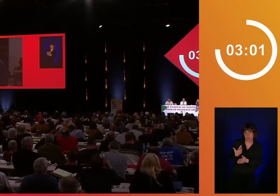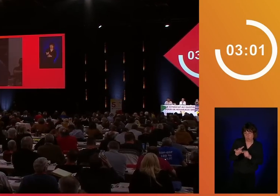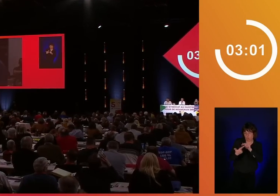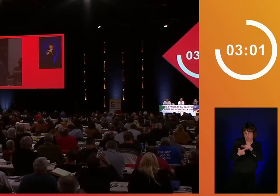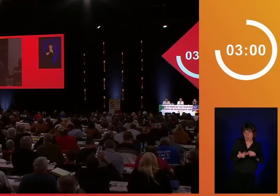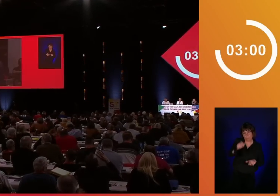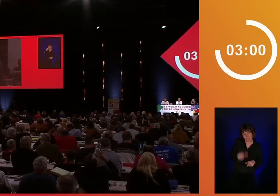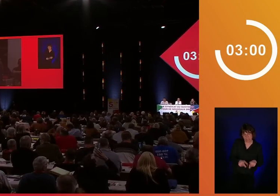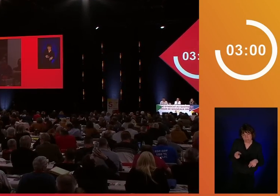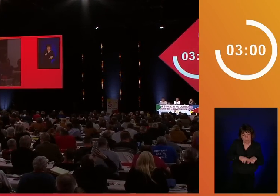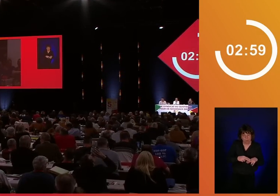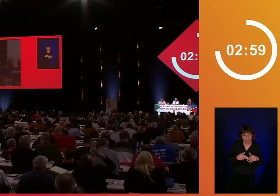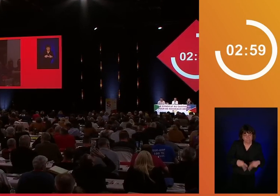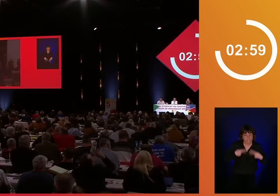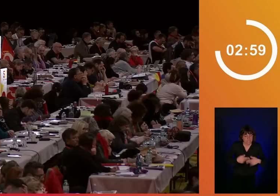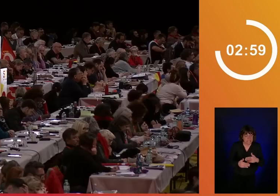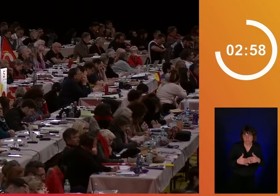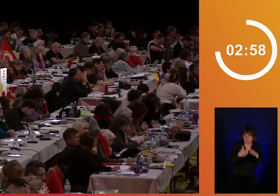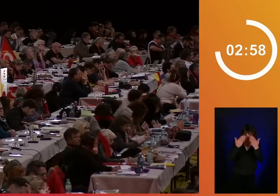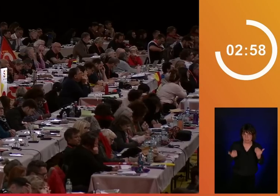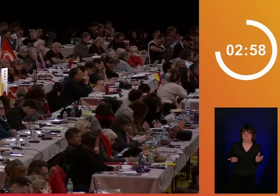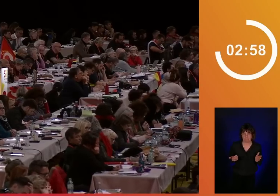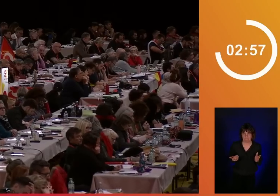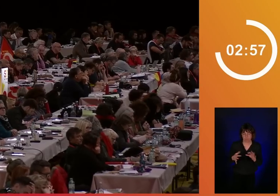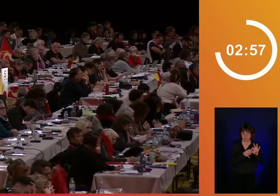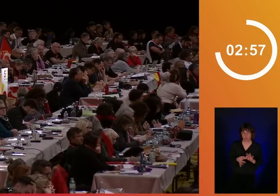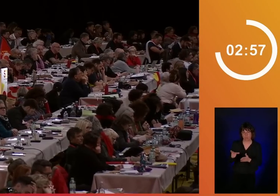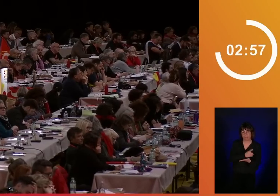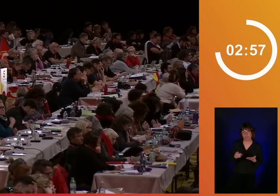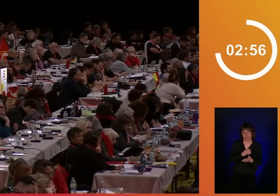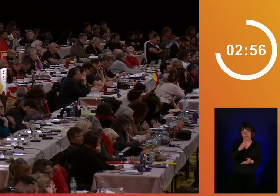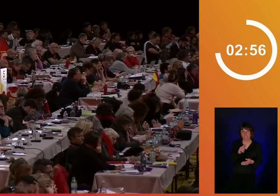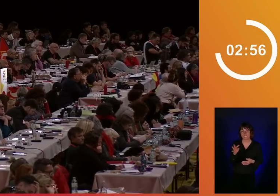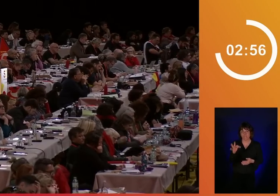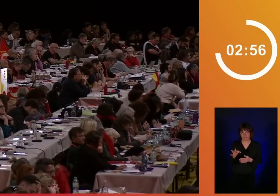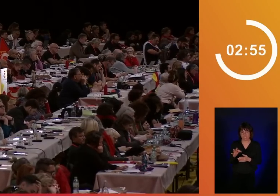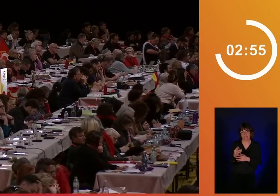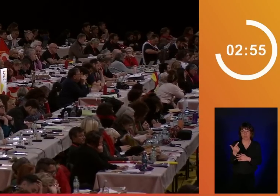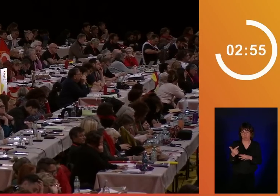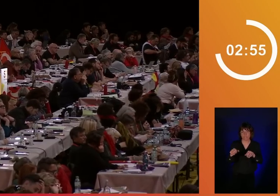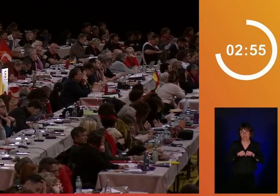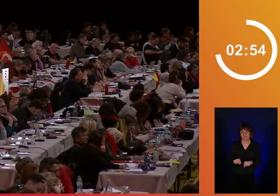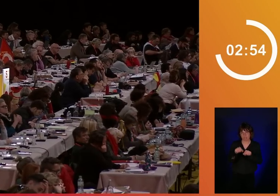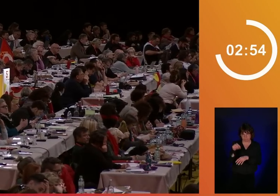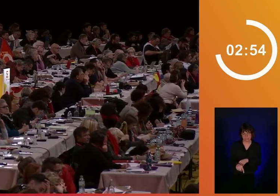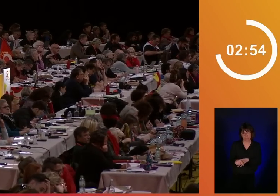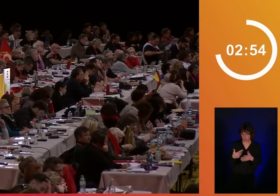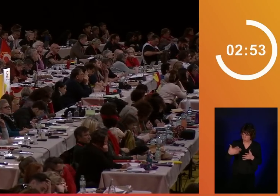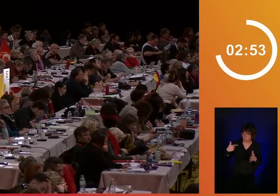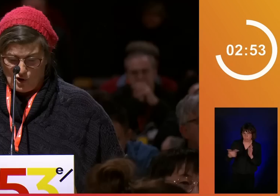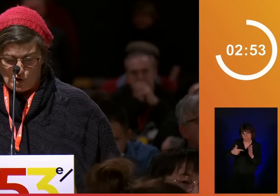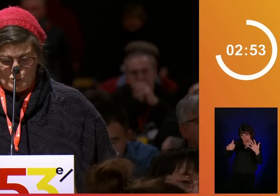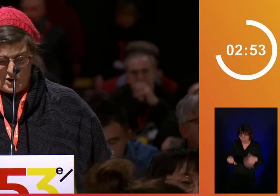en pronostic vital engagé. L'Union départementale CGT des Deux-Sèvres s'est engagée depuis 2016 dans ce